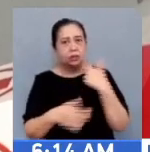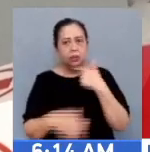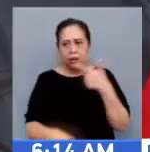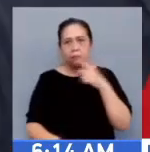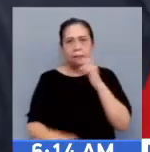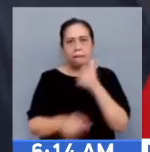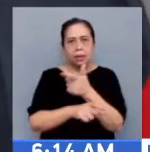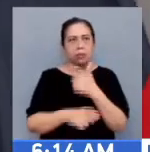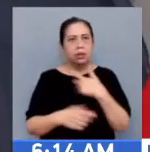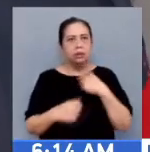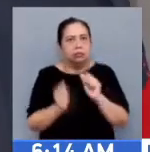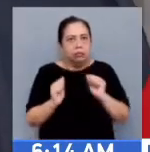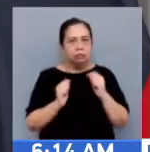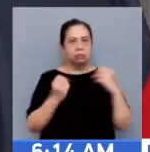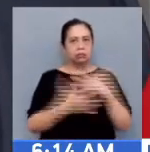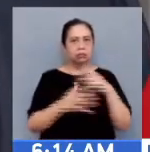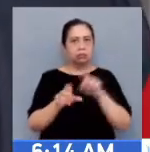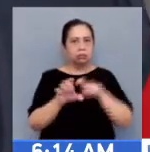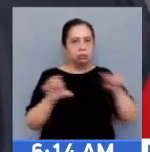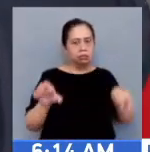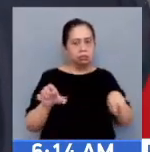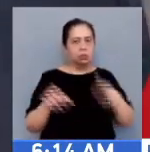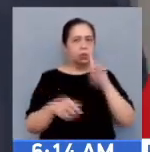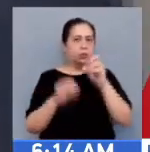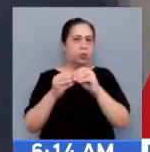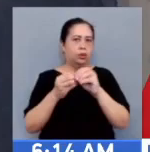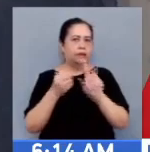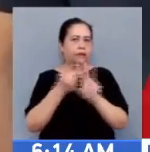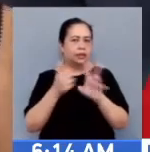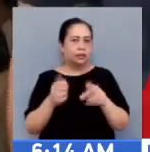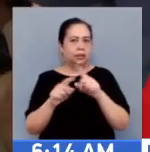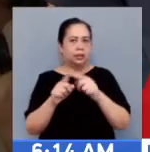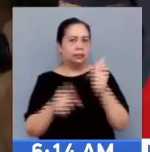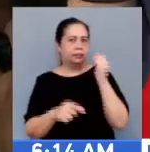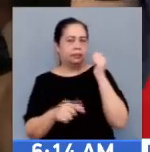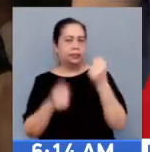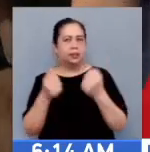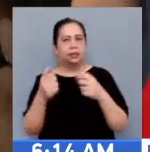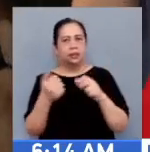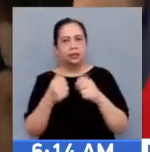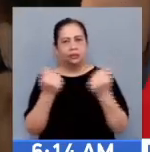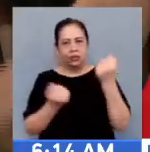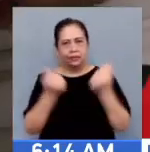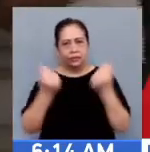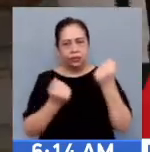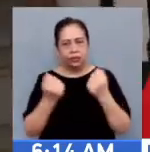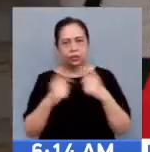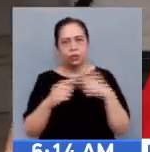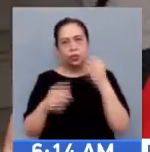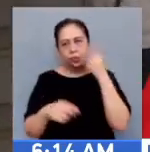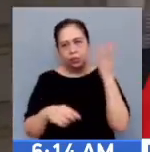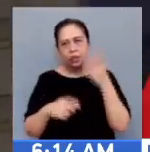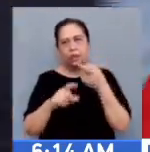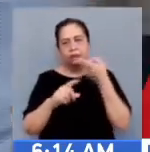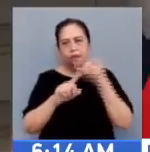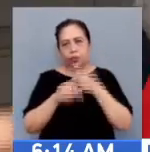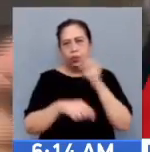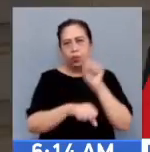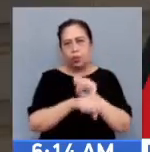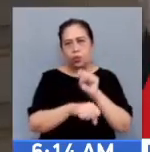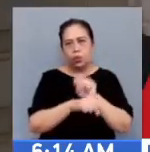lumayo. Ang isa pang biktima nakaupo naman sa likuran ng driver. Pauwi na raw siya galing sa trabaho. Nagpo-phone lang kasi ako